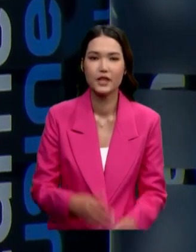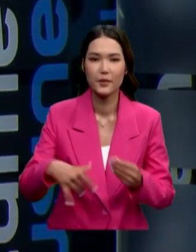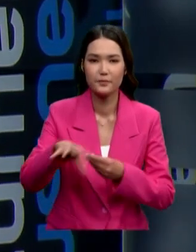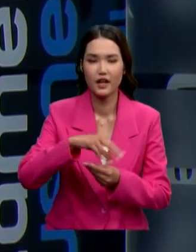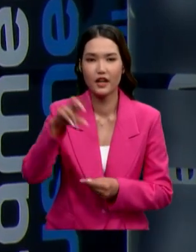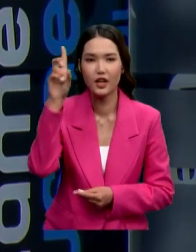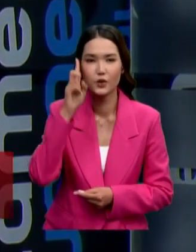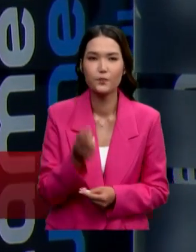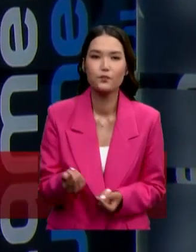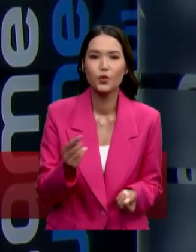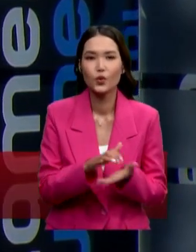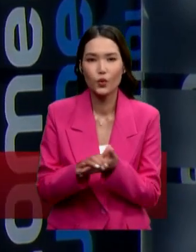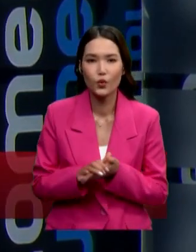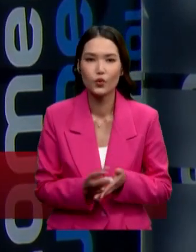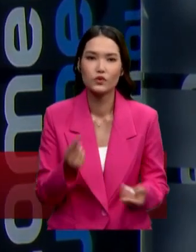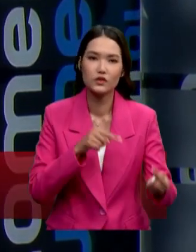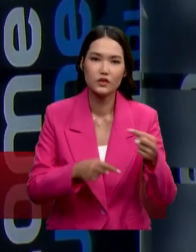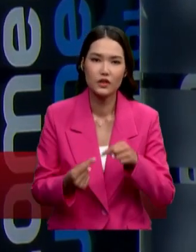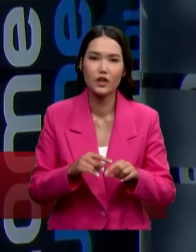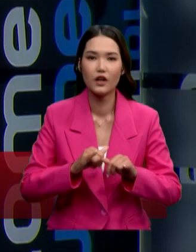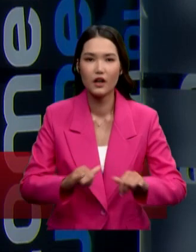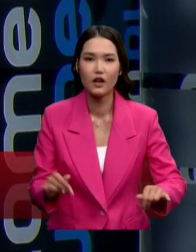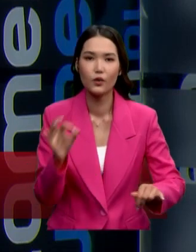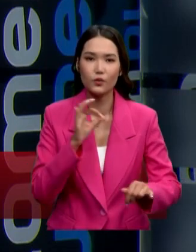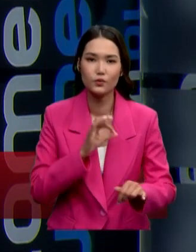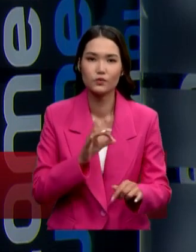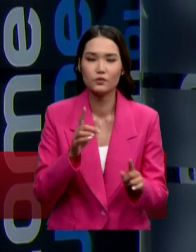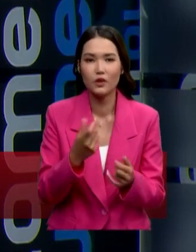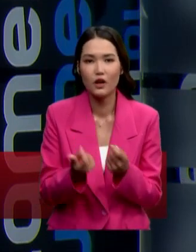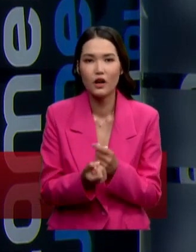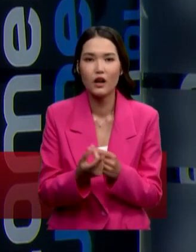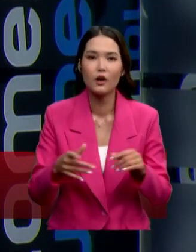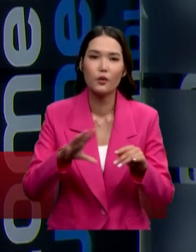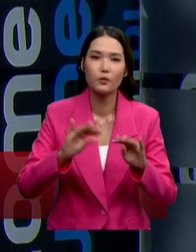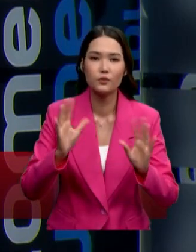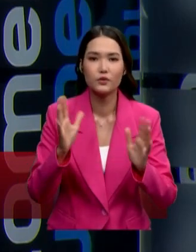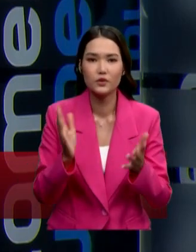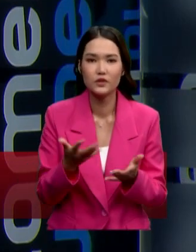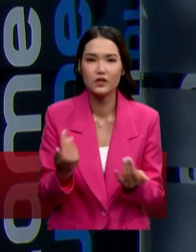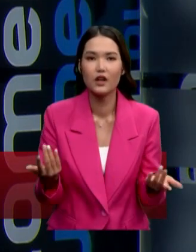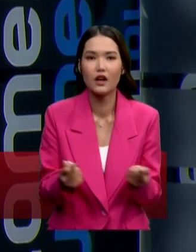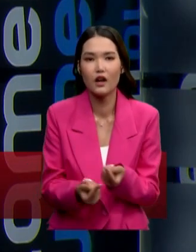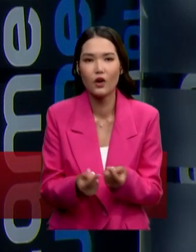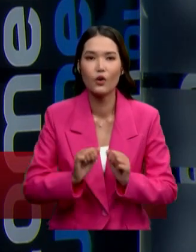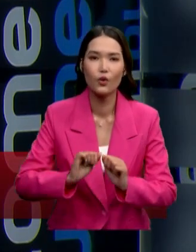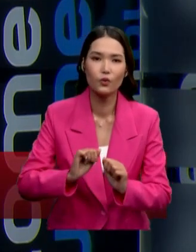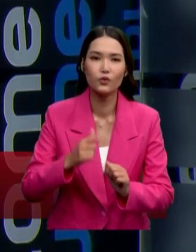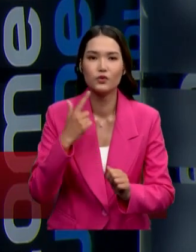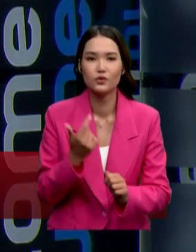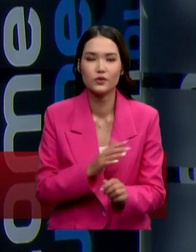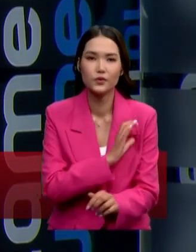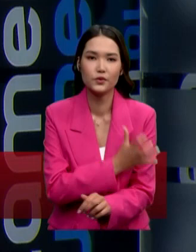Барлық елмен достық қатынас орнатсақта, қамсыз отырға болмайды. Барлық жағдайға сақадай сай болып, қорғанысты күшейту